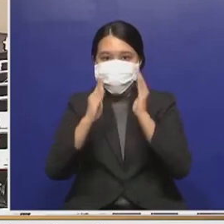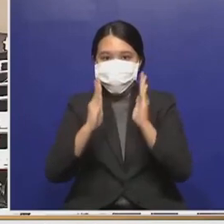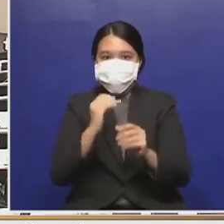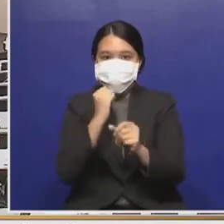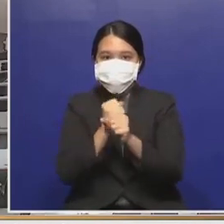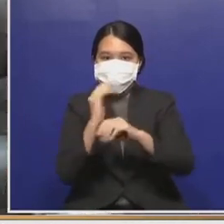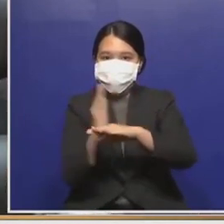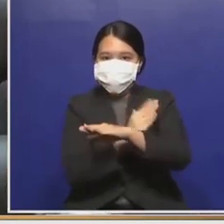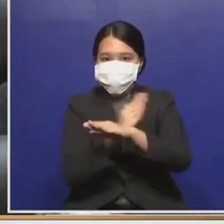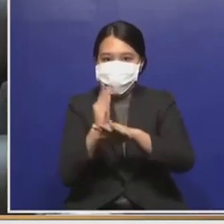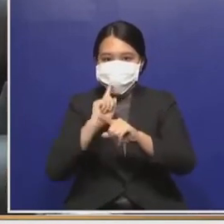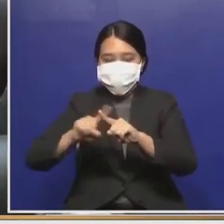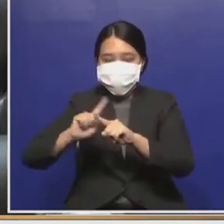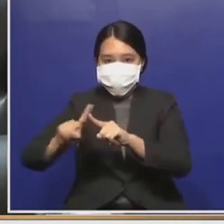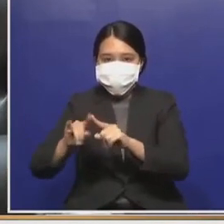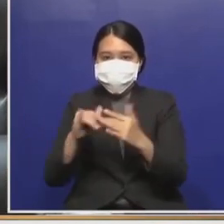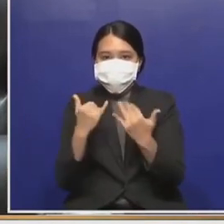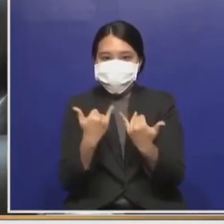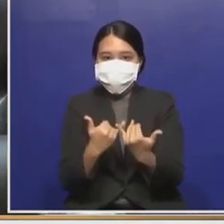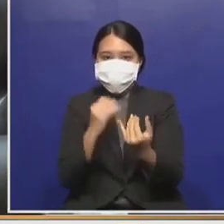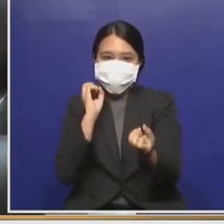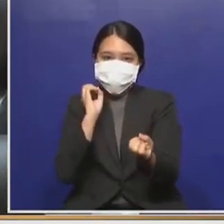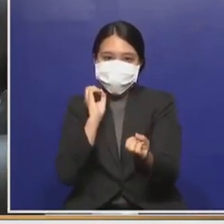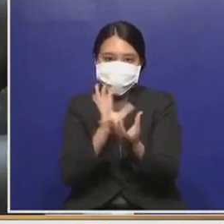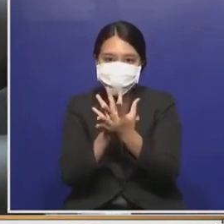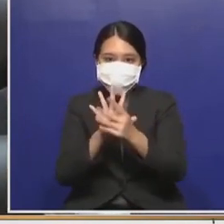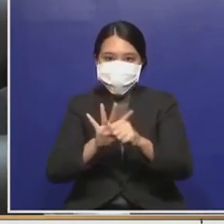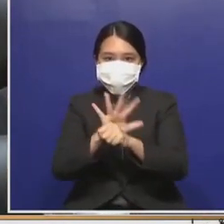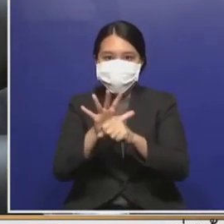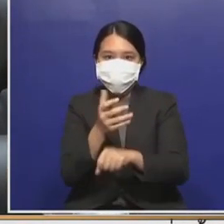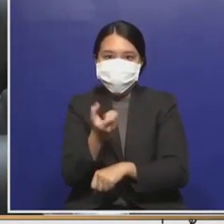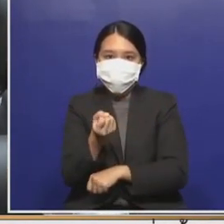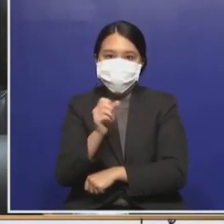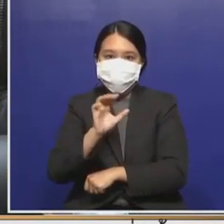ทไดรผลกระทบจากโวิ-19